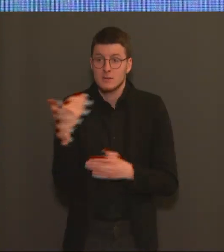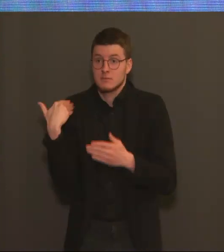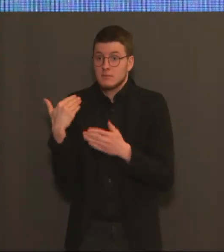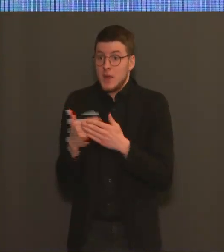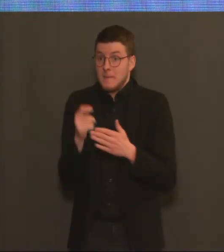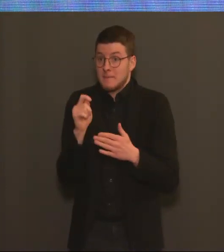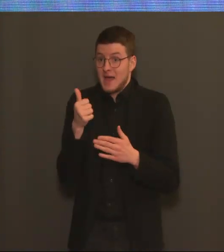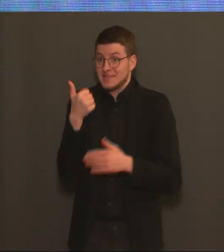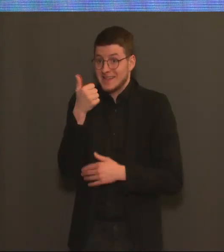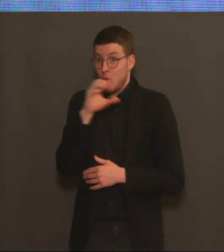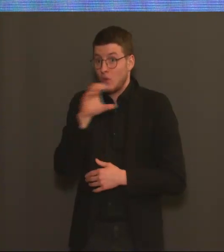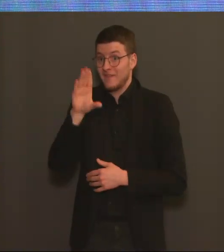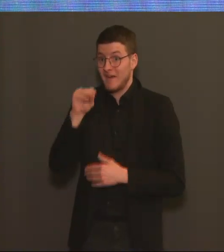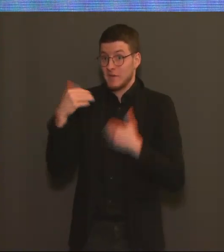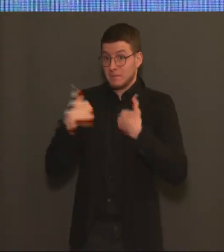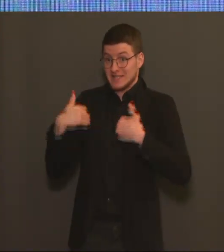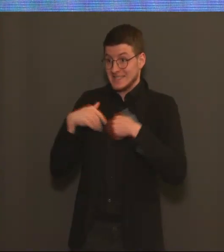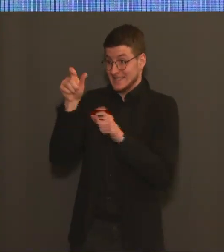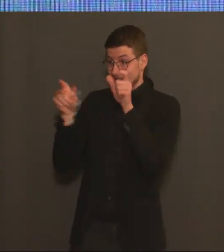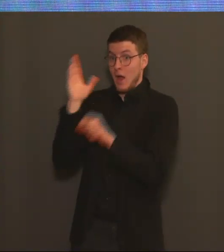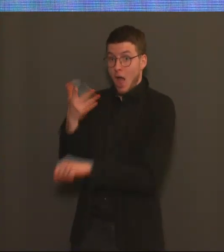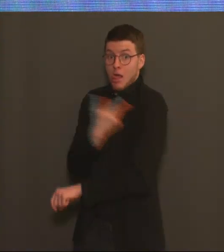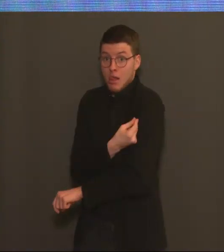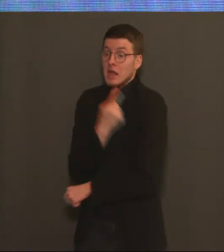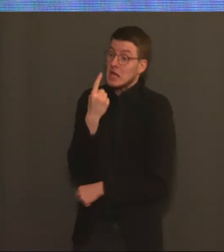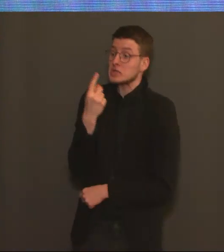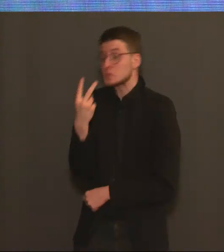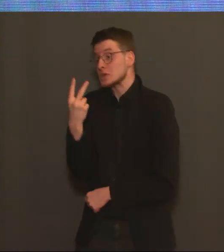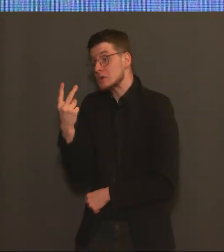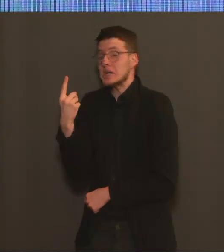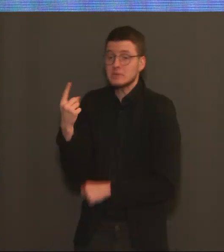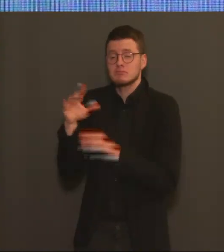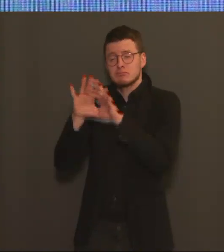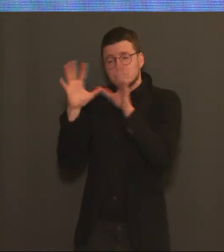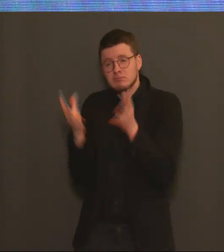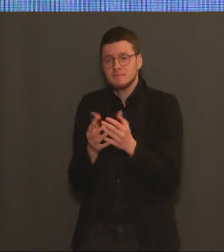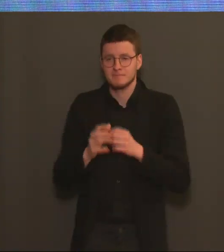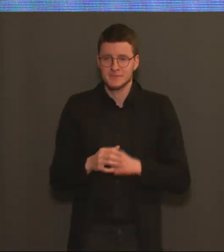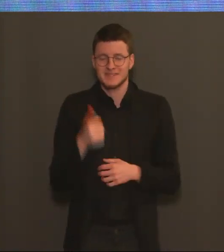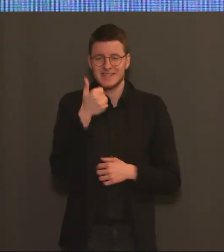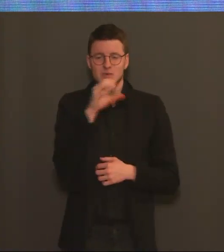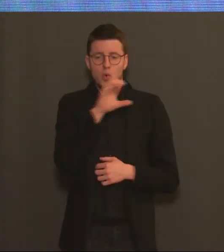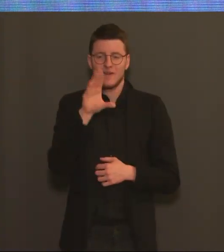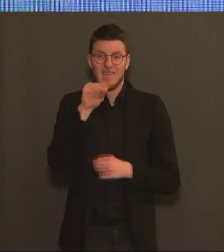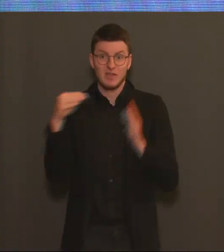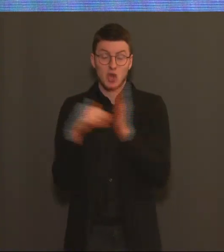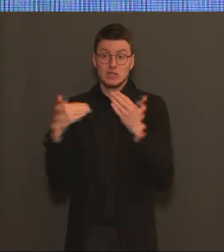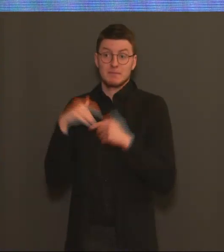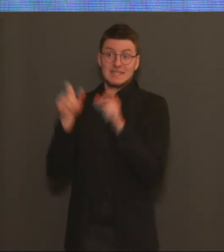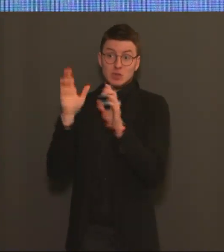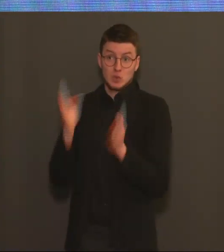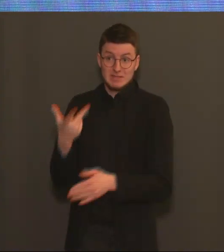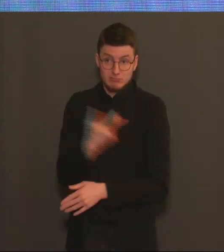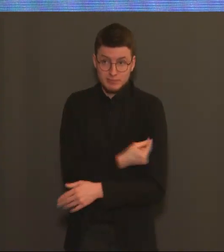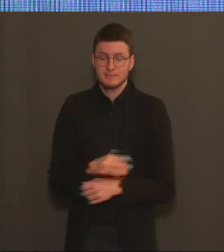650.000 mensen gevaccineerd. De opstart van deze nieuwe fase houdt